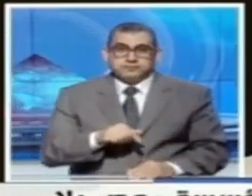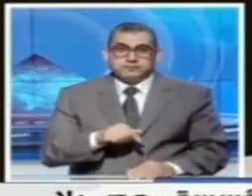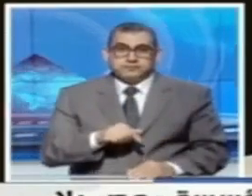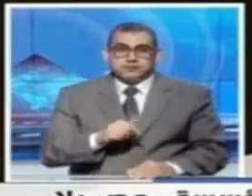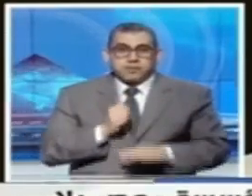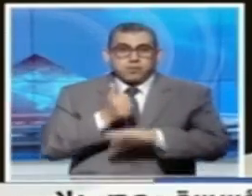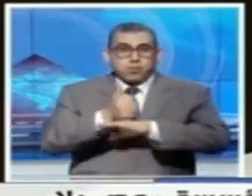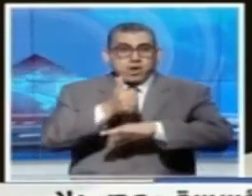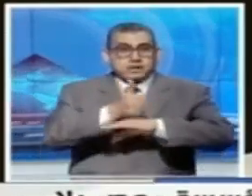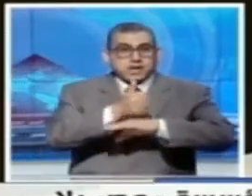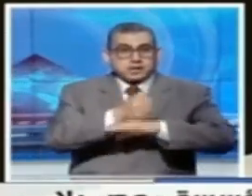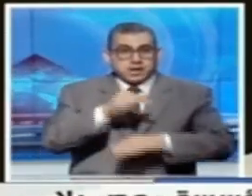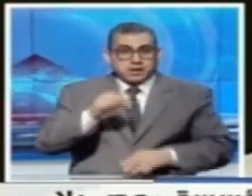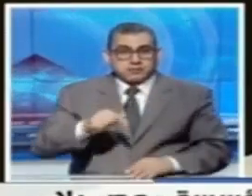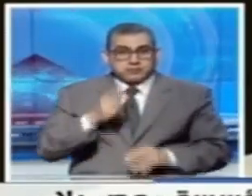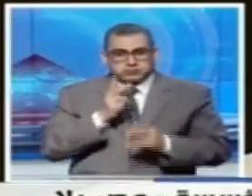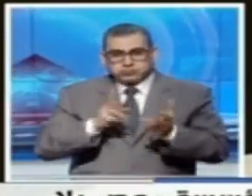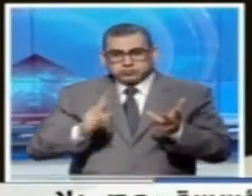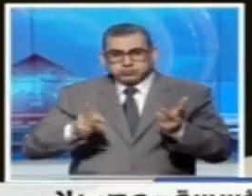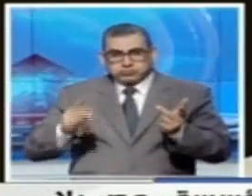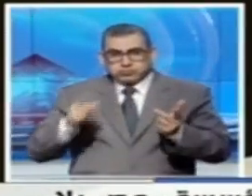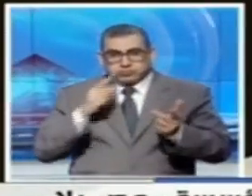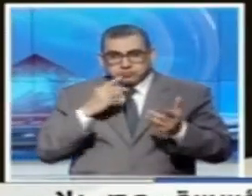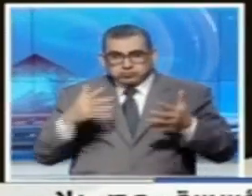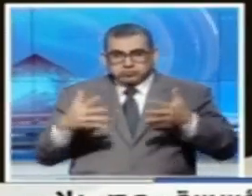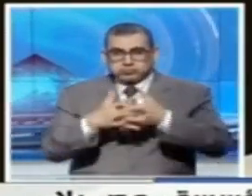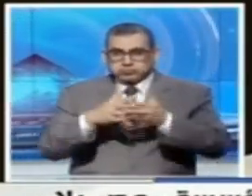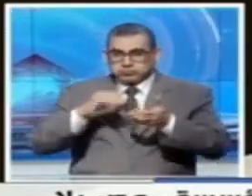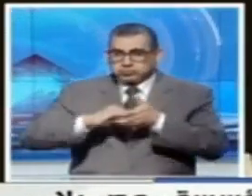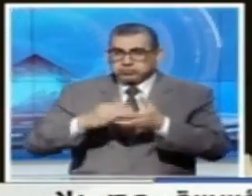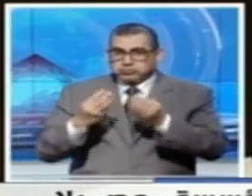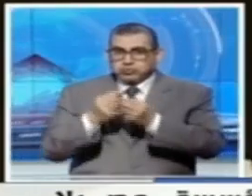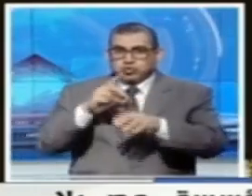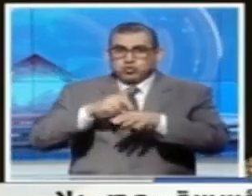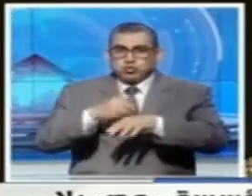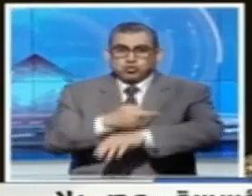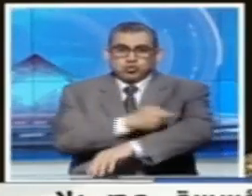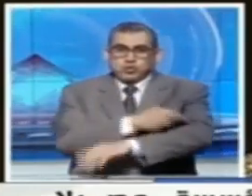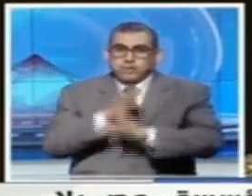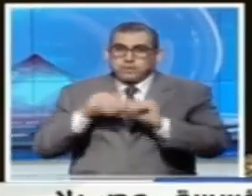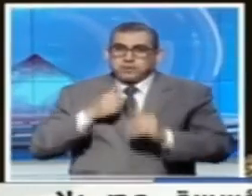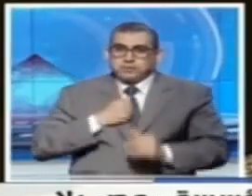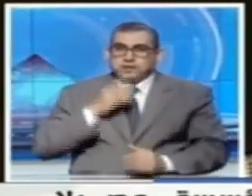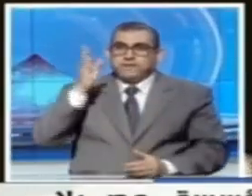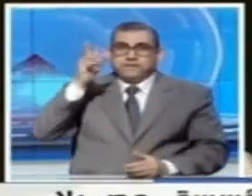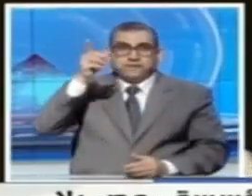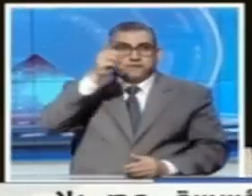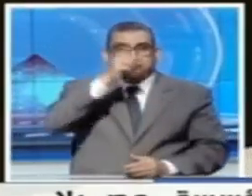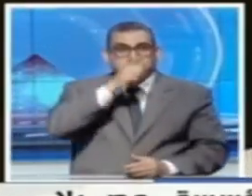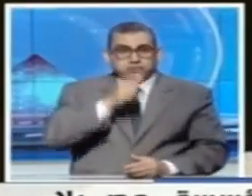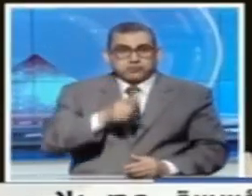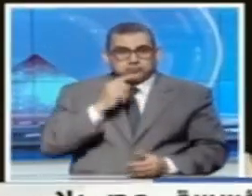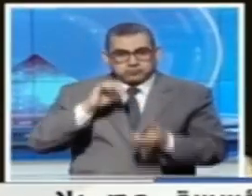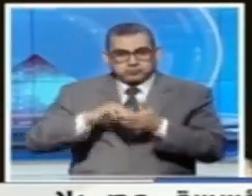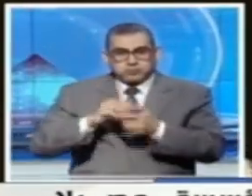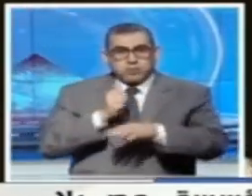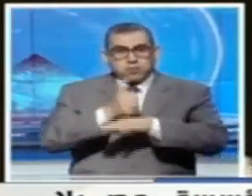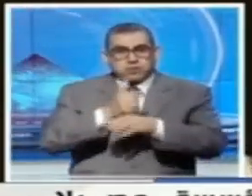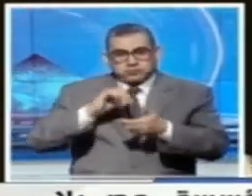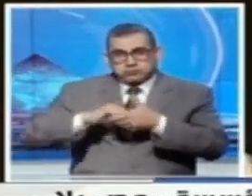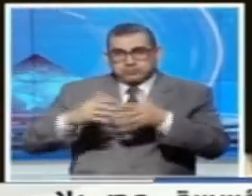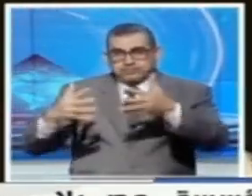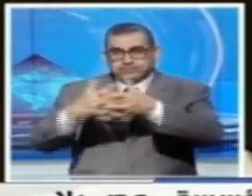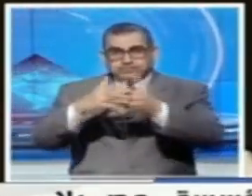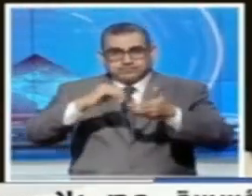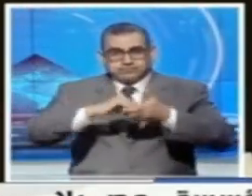المؤسسة الحقيقة تنوعها وشبكة علاقاتها بالأطباء المصريين في الخارج بتخلي ان هذه المؤسسة احدى المؤسسات